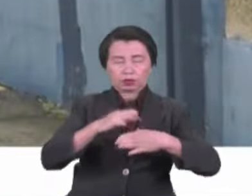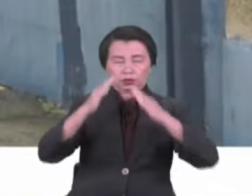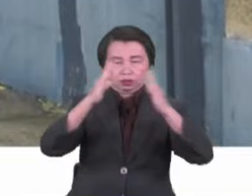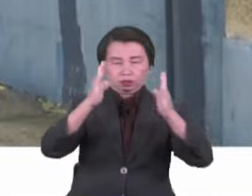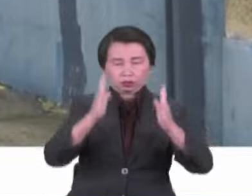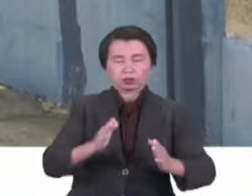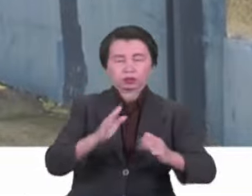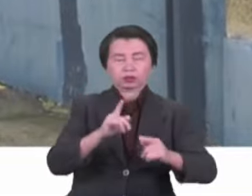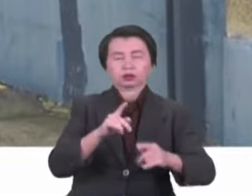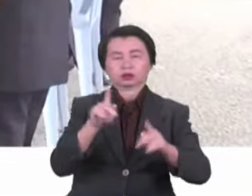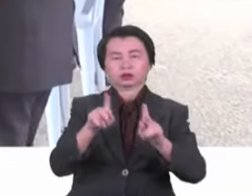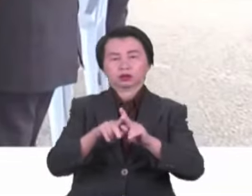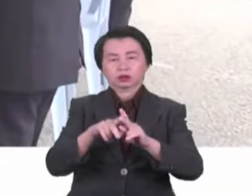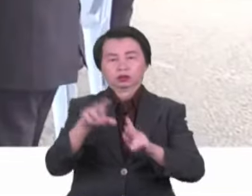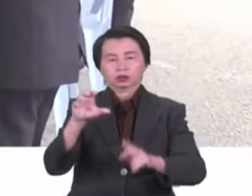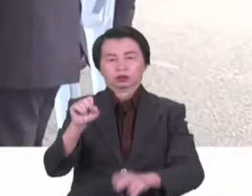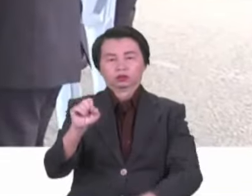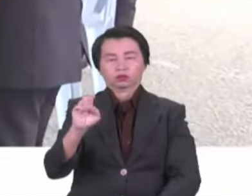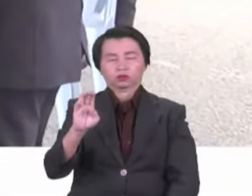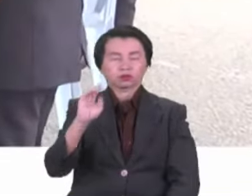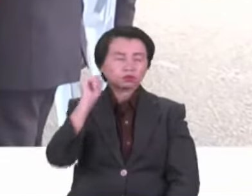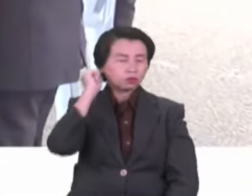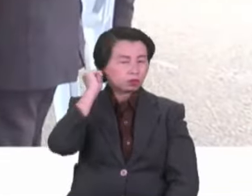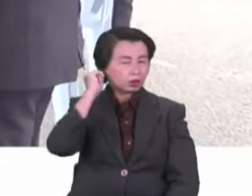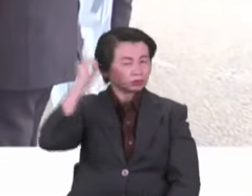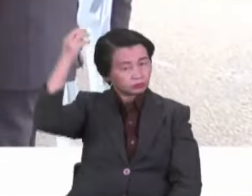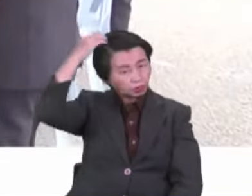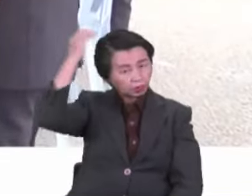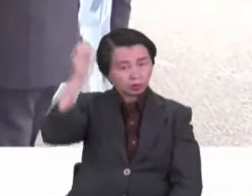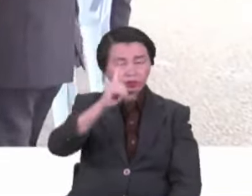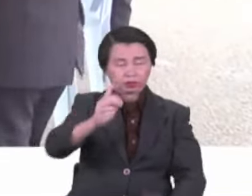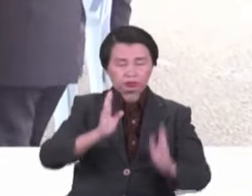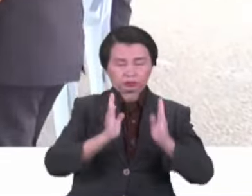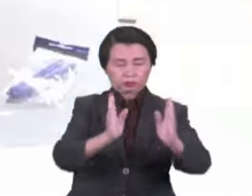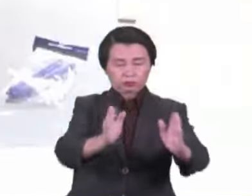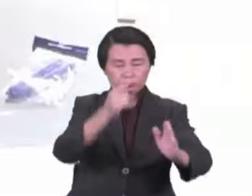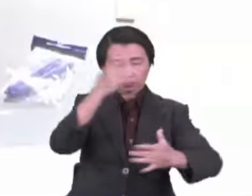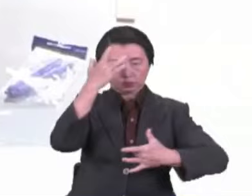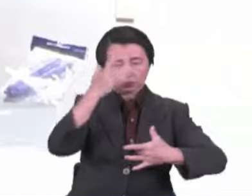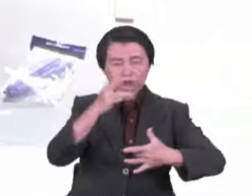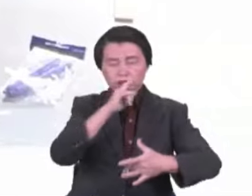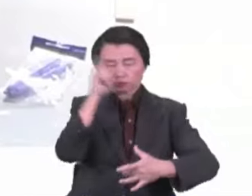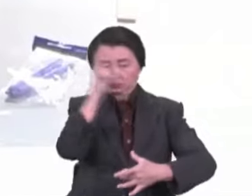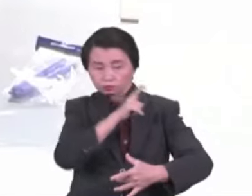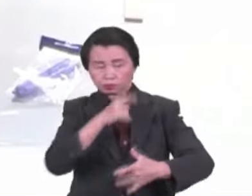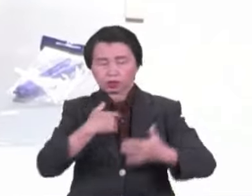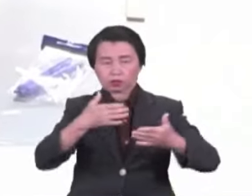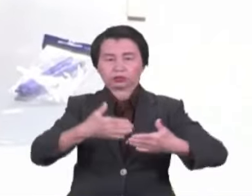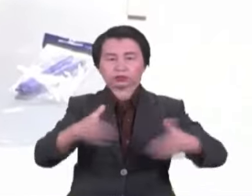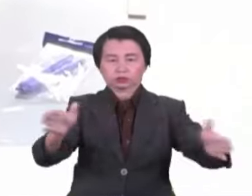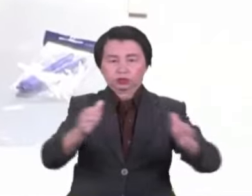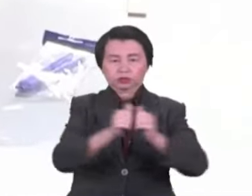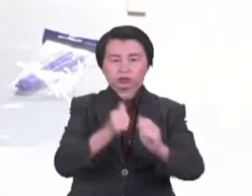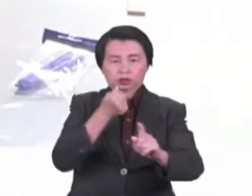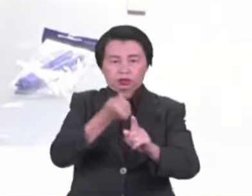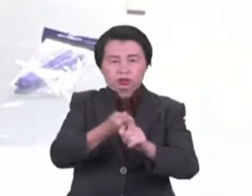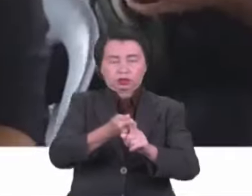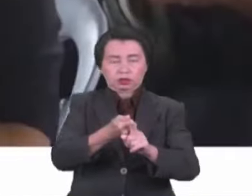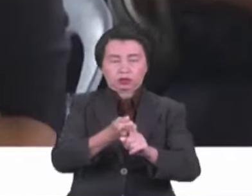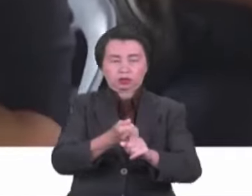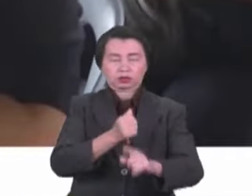Polis Kampung Baru Subang, Sungai Buloh, Selangor. Satu laluan khas untuk pesakit COVID-19 tidak kritikal juga dibuka tetapi dengan arahan